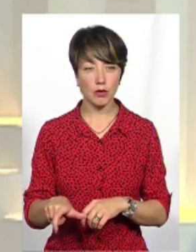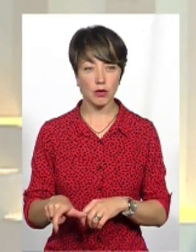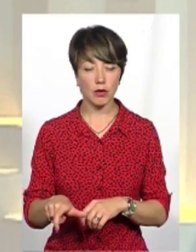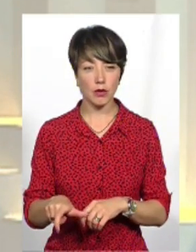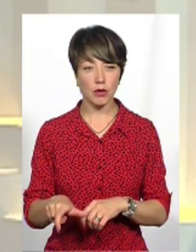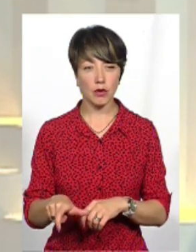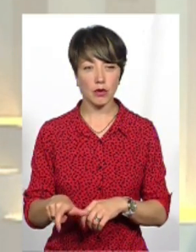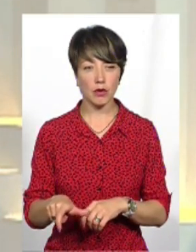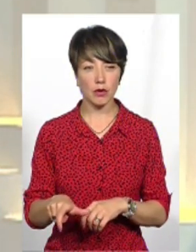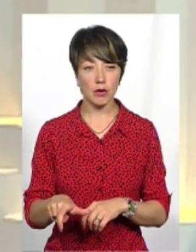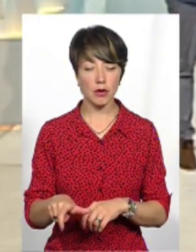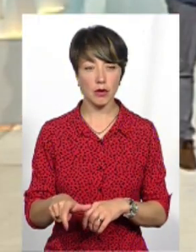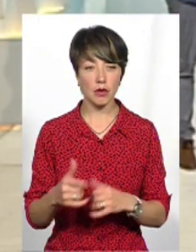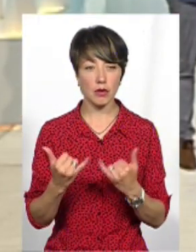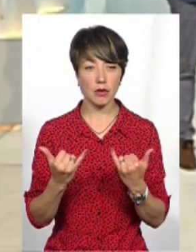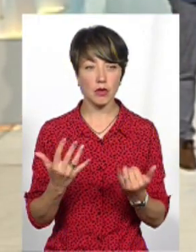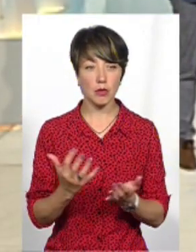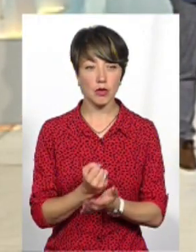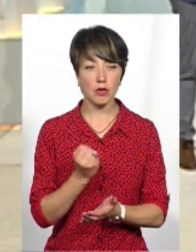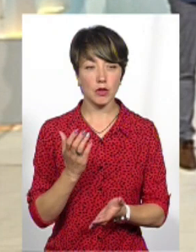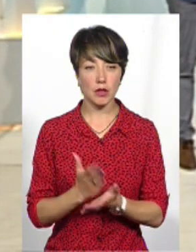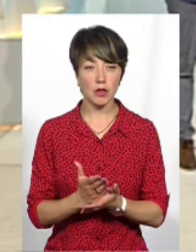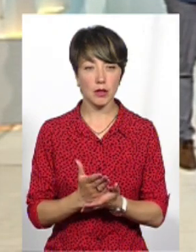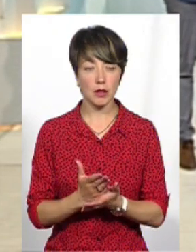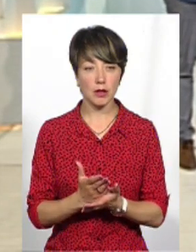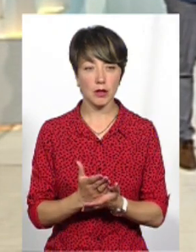до перевірку, і там на сьогоднішній день виходить, що є